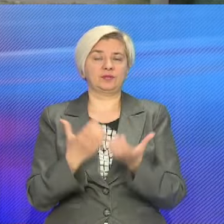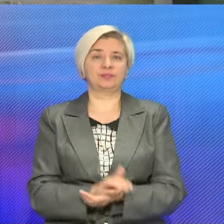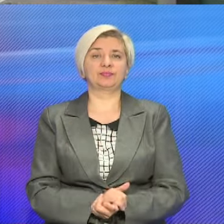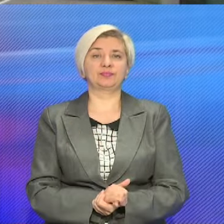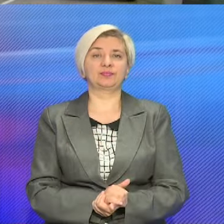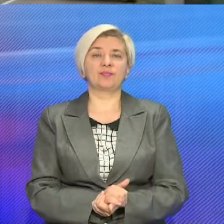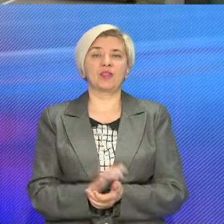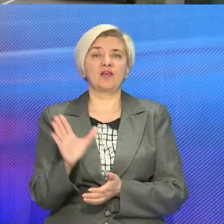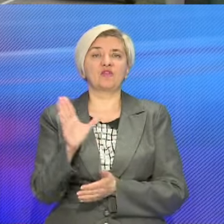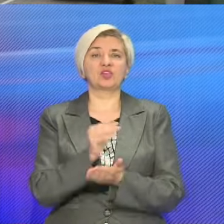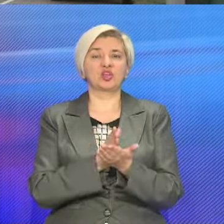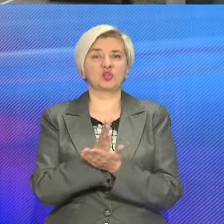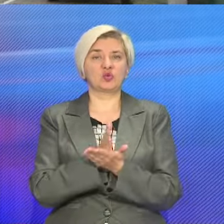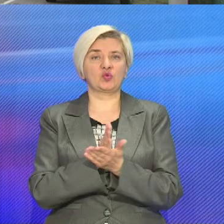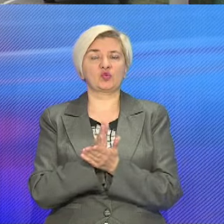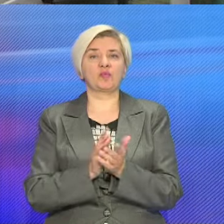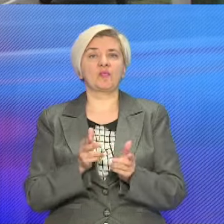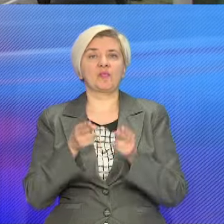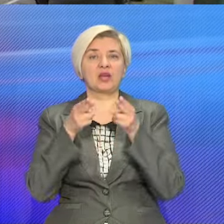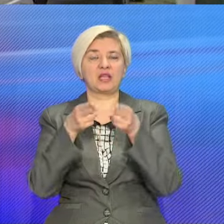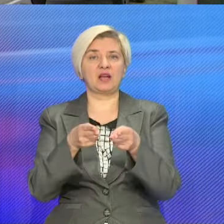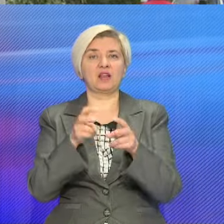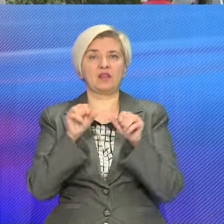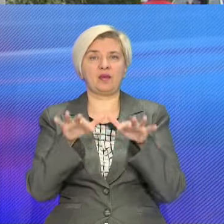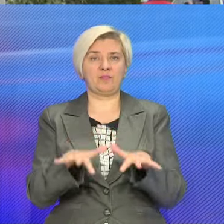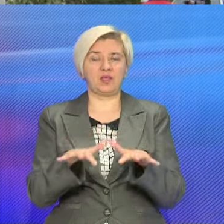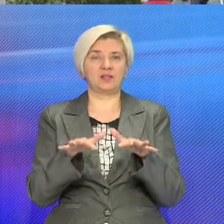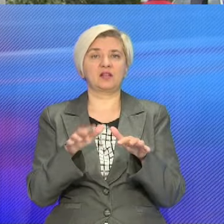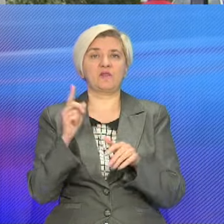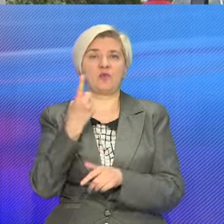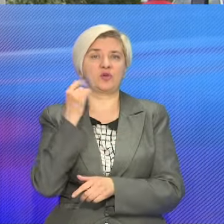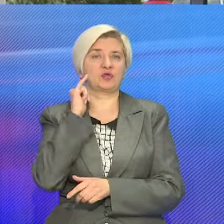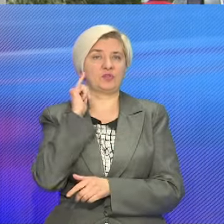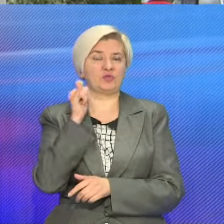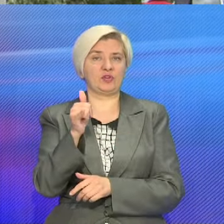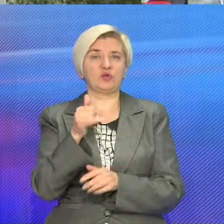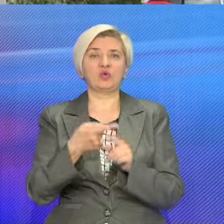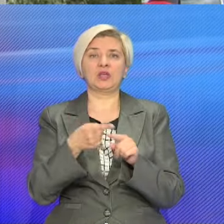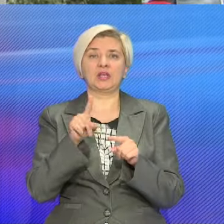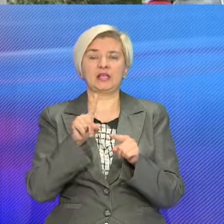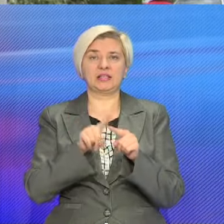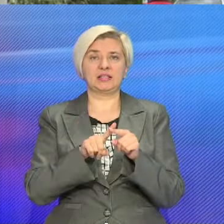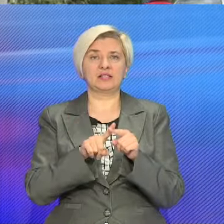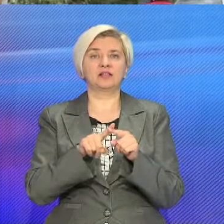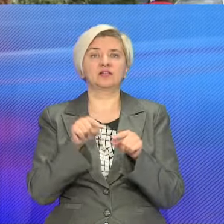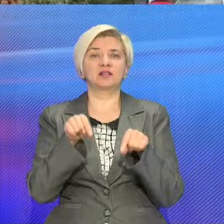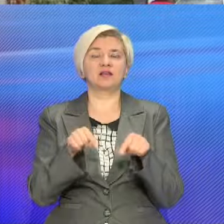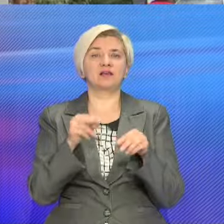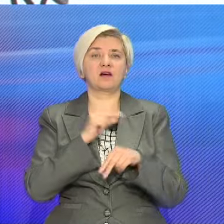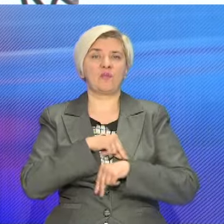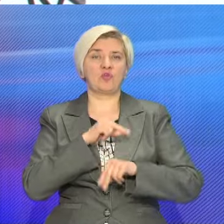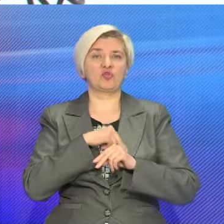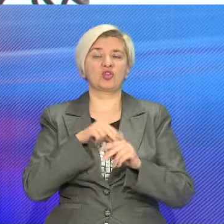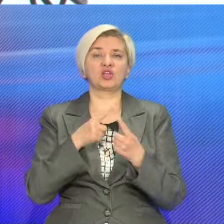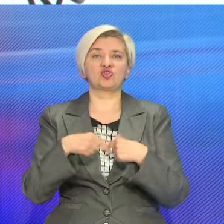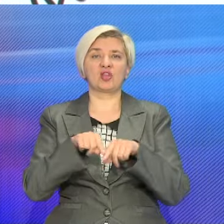экстренные службы выехали на место разгулу стихии по первым звонку. И зараз тут протягивает працавать штаб по ликвидации